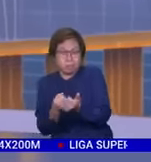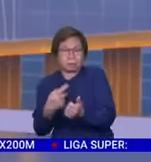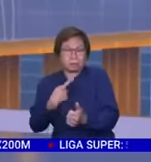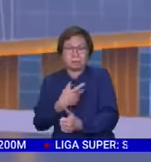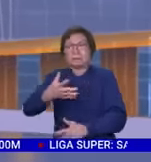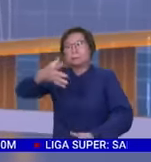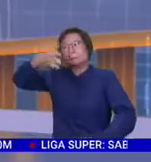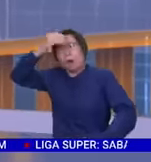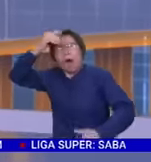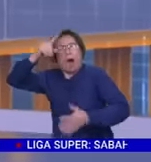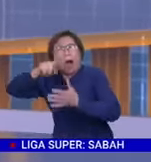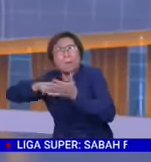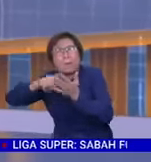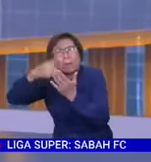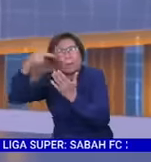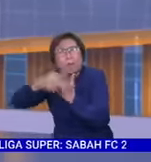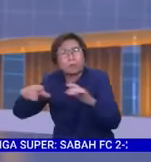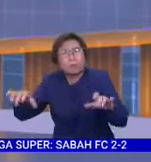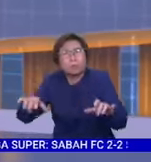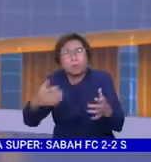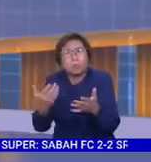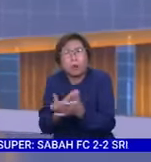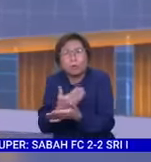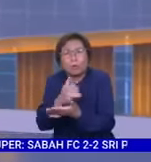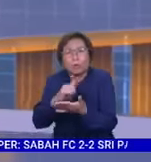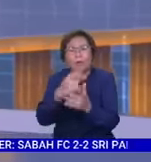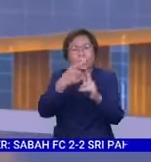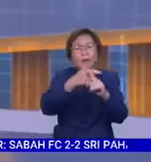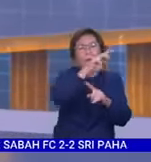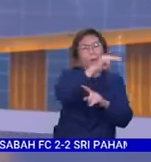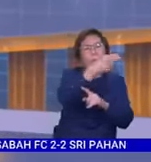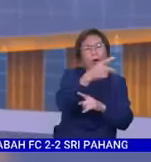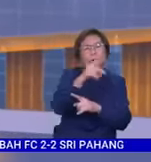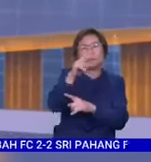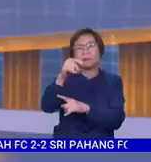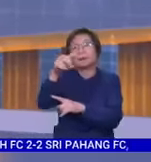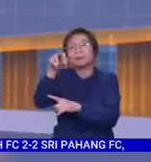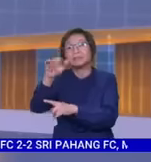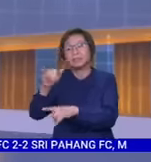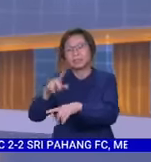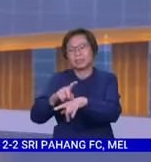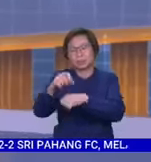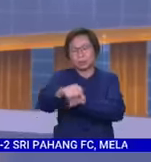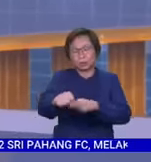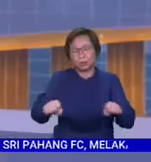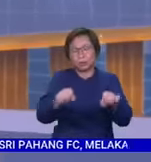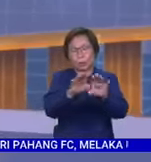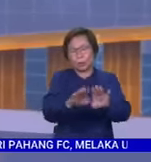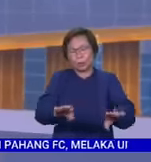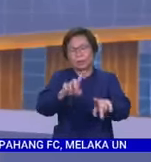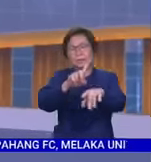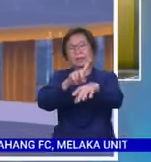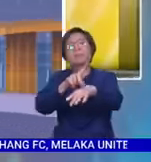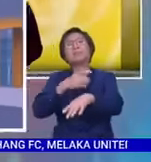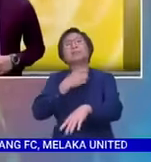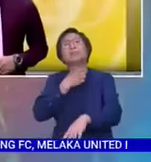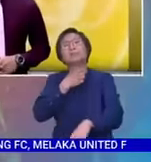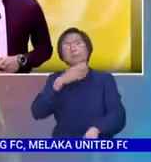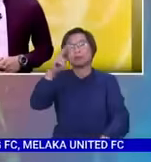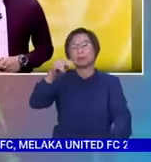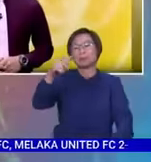kita dapatkan Apakah inisiatif terbaru itu tripada Muhammad Naswa Muhammad zohri studio berita typo